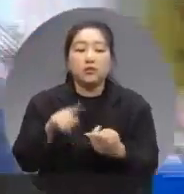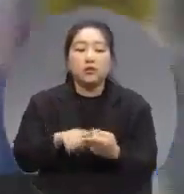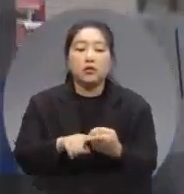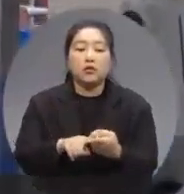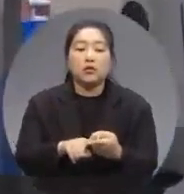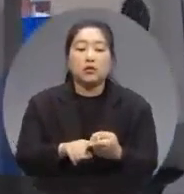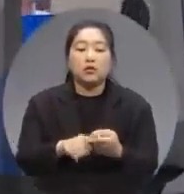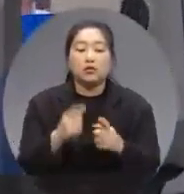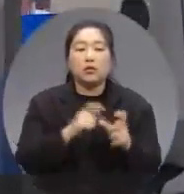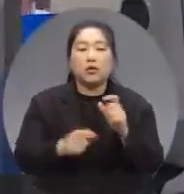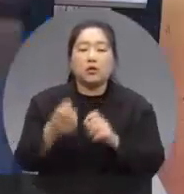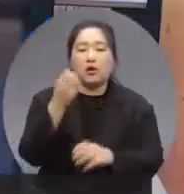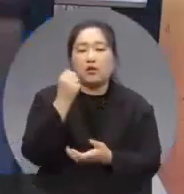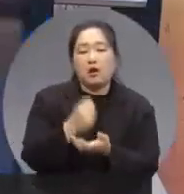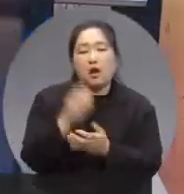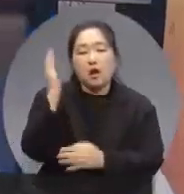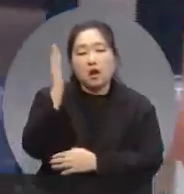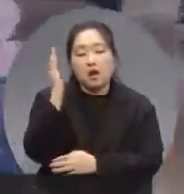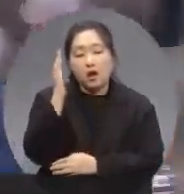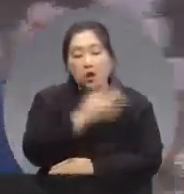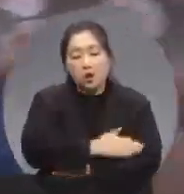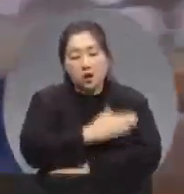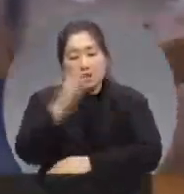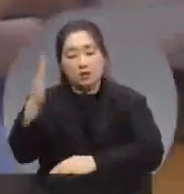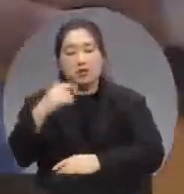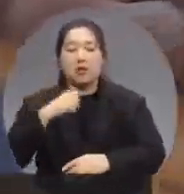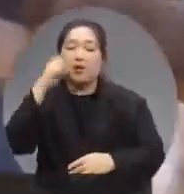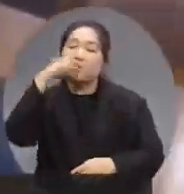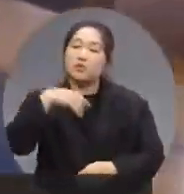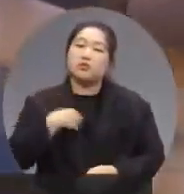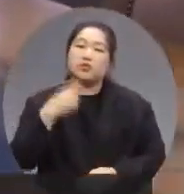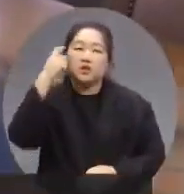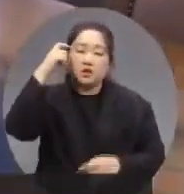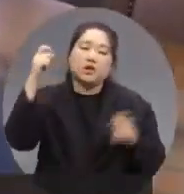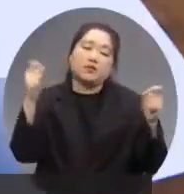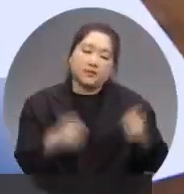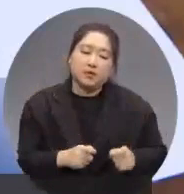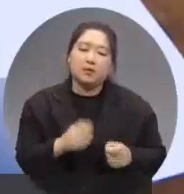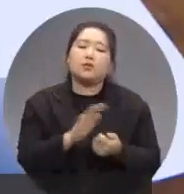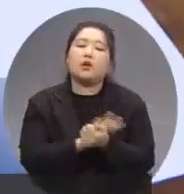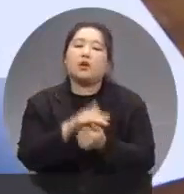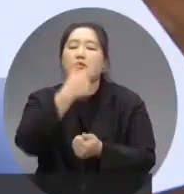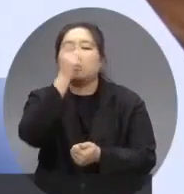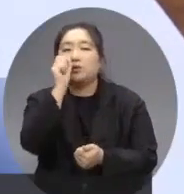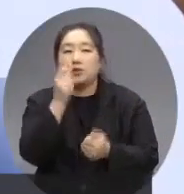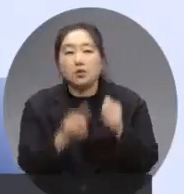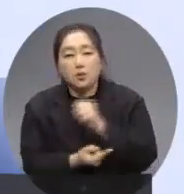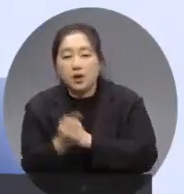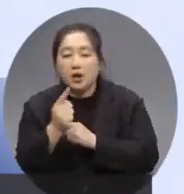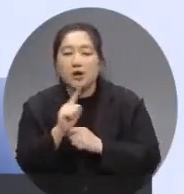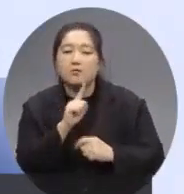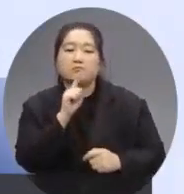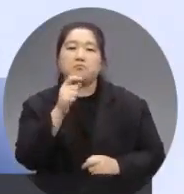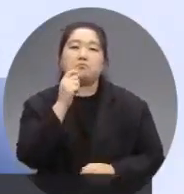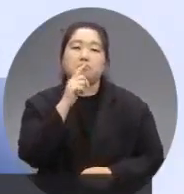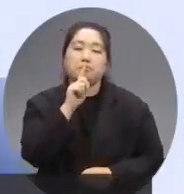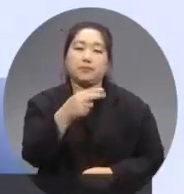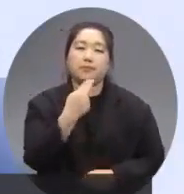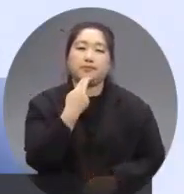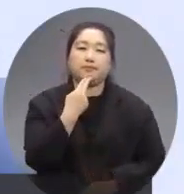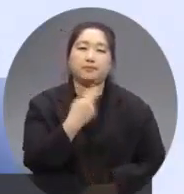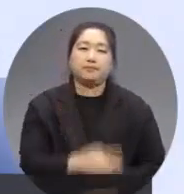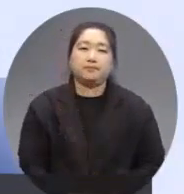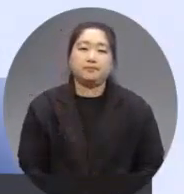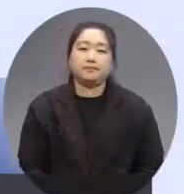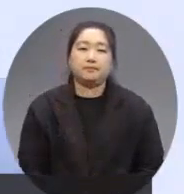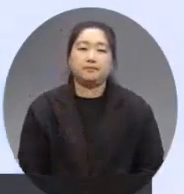어쨌든간에 뭐 더 그 얘기를 우리가 해봤자 어차피 우리가 좀 생각이 짧았다 데려가 부족했다 이거 이외에는 뭐 더